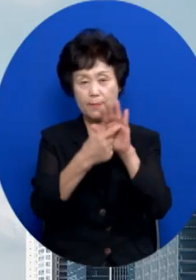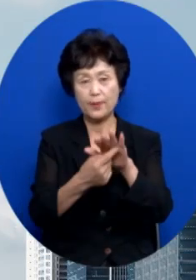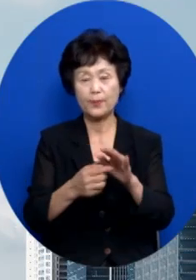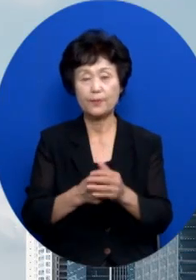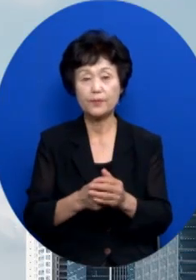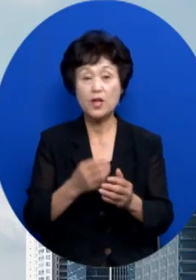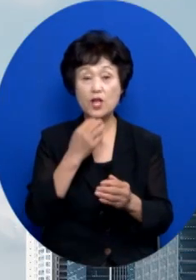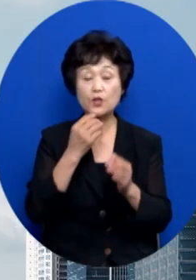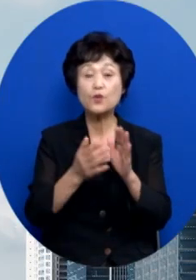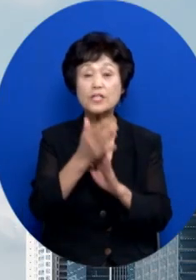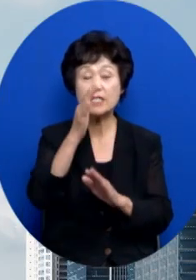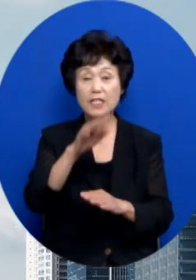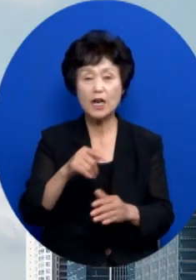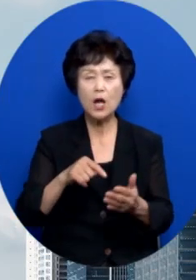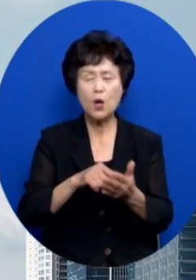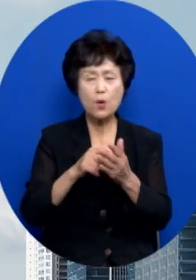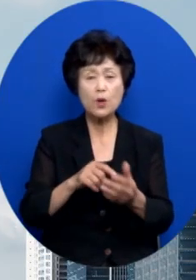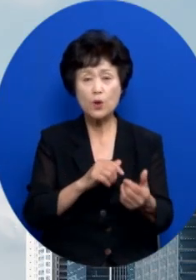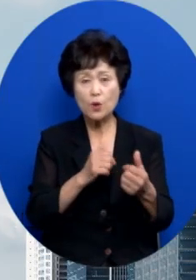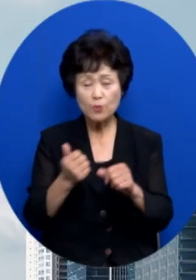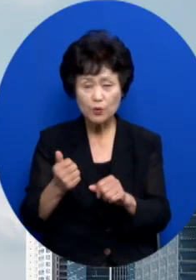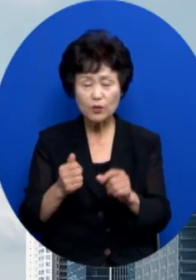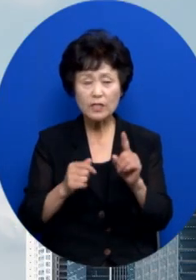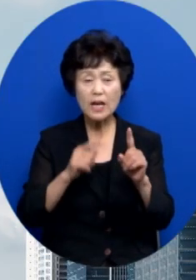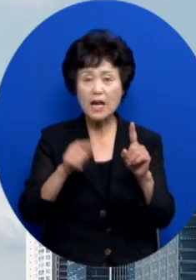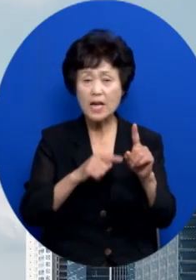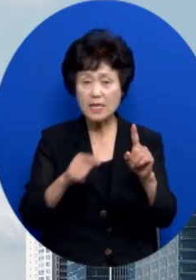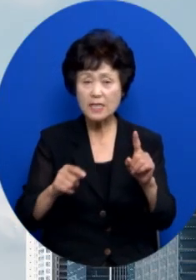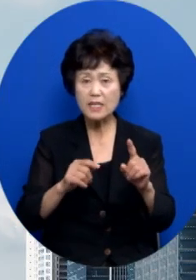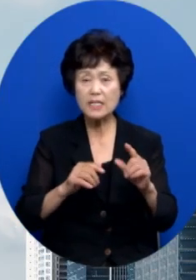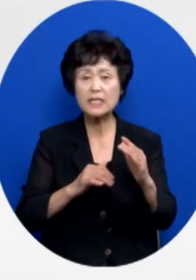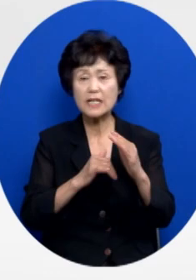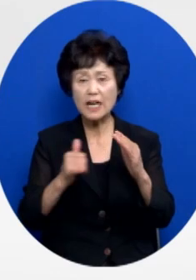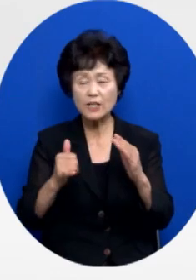서울시가 고독사 위험 1인 가구를 추가로 발굴했습니다.